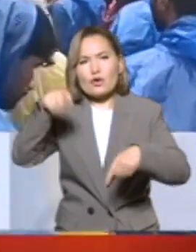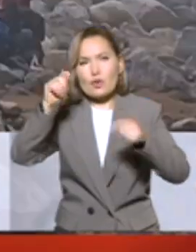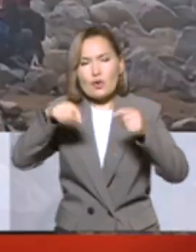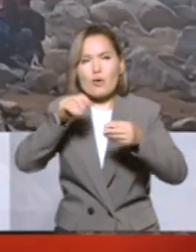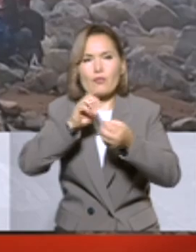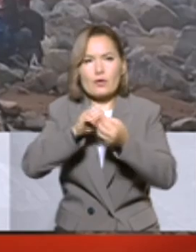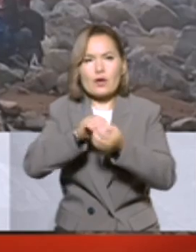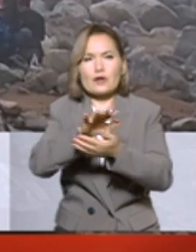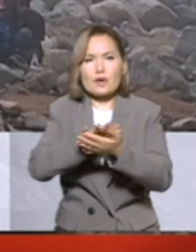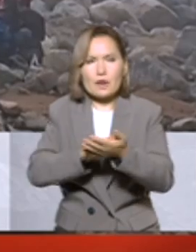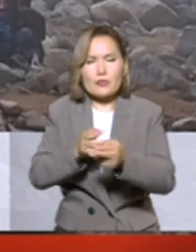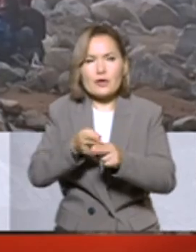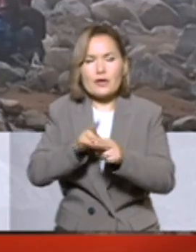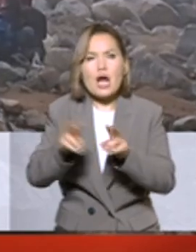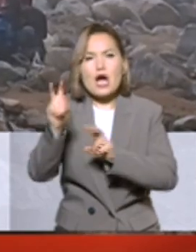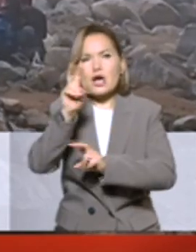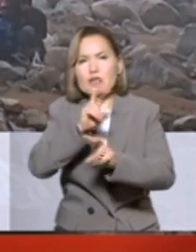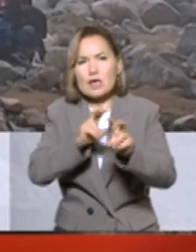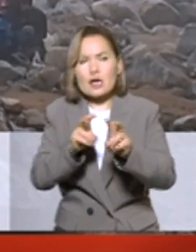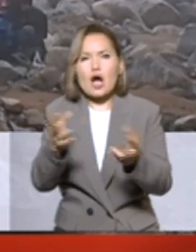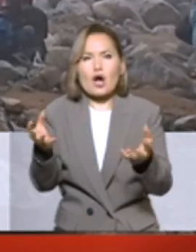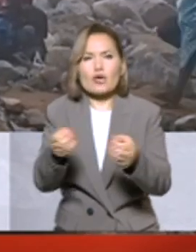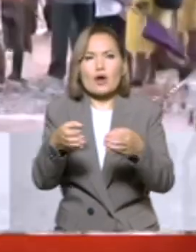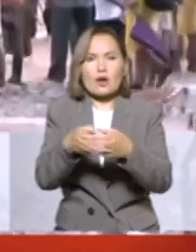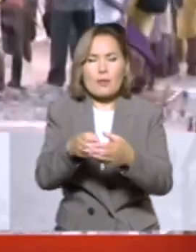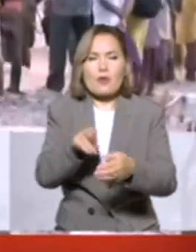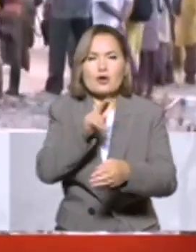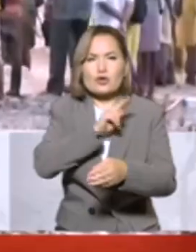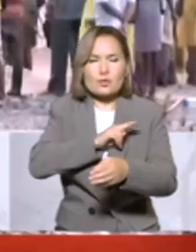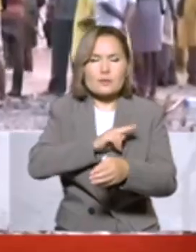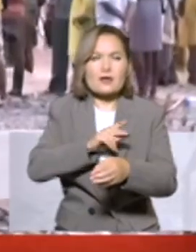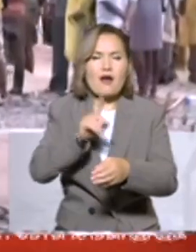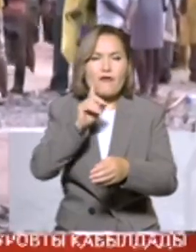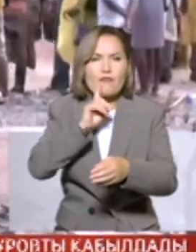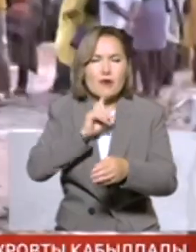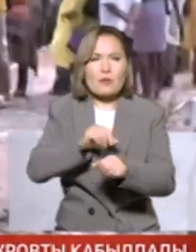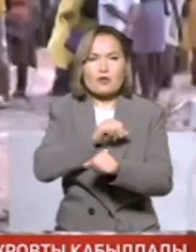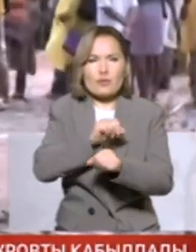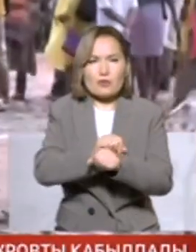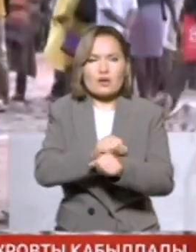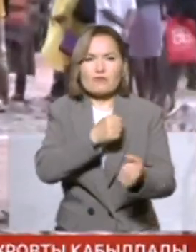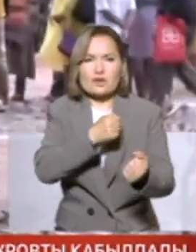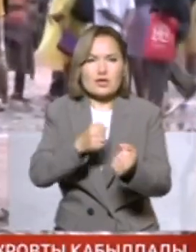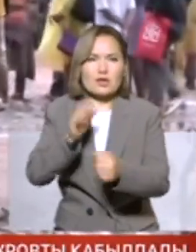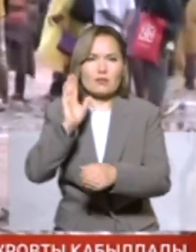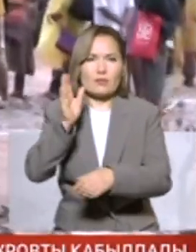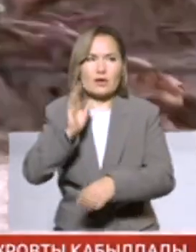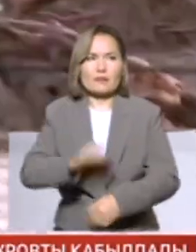жалғасуы мүмкін. Сондықтан іздеу-құтқару операциялары тағы да тежелет деген болжам бар.